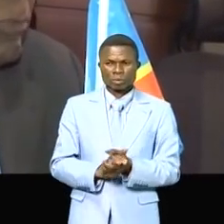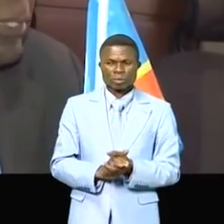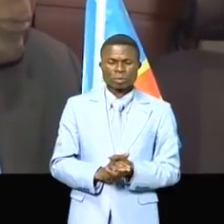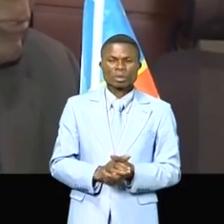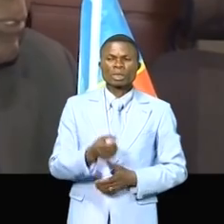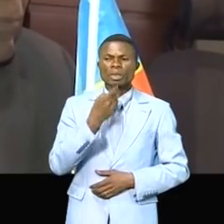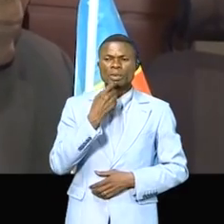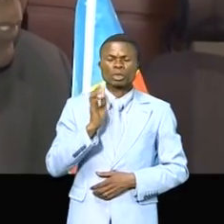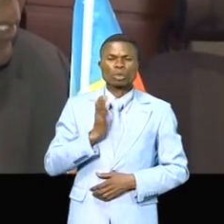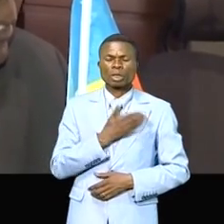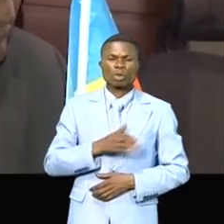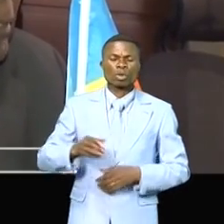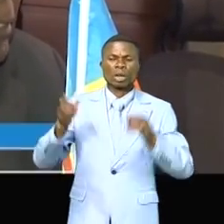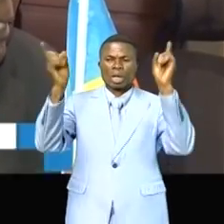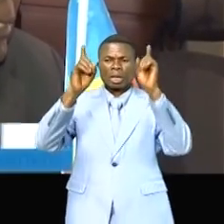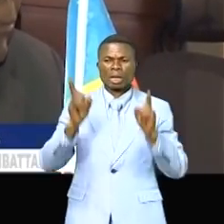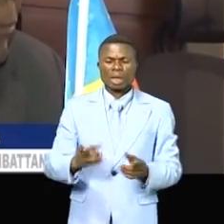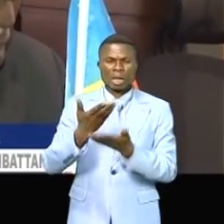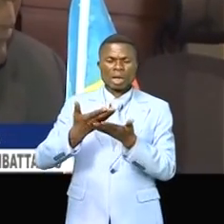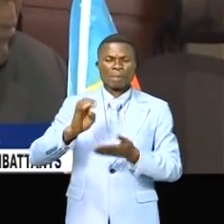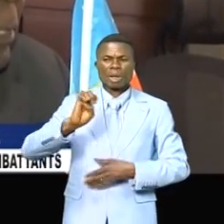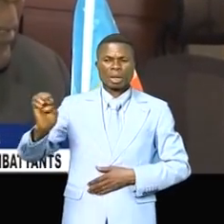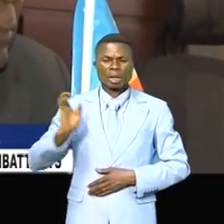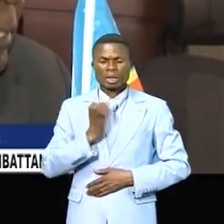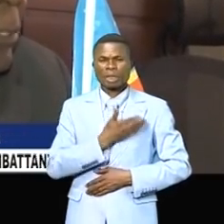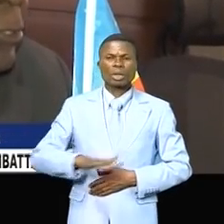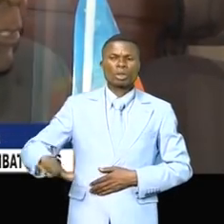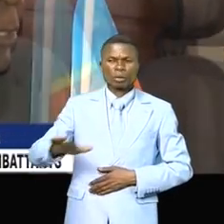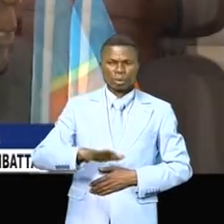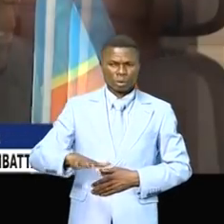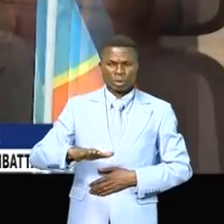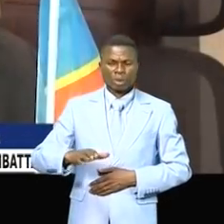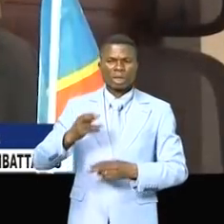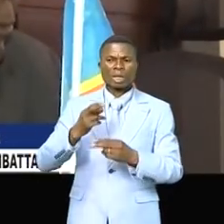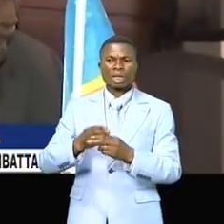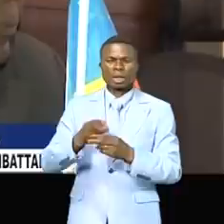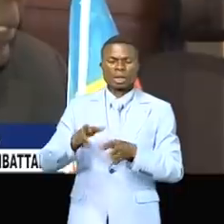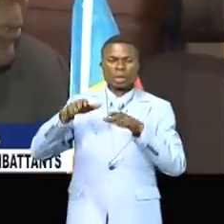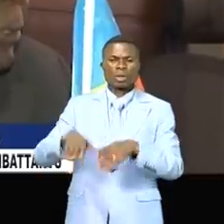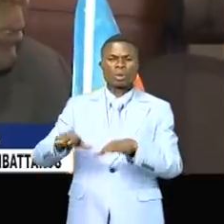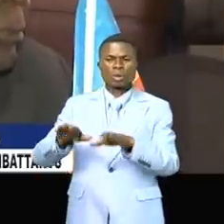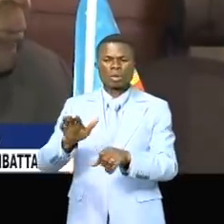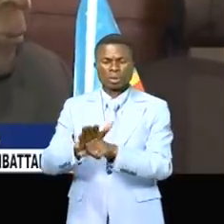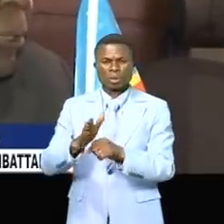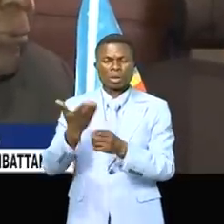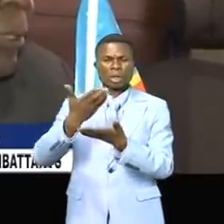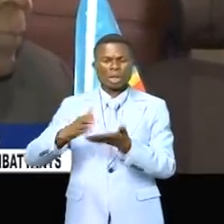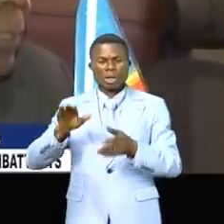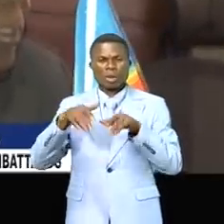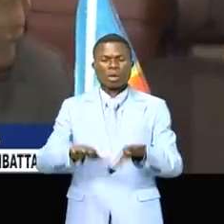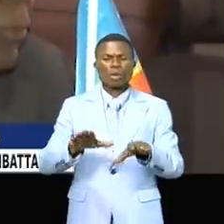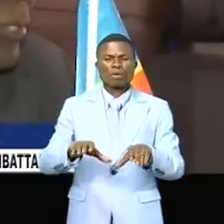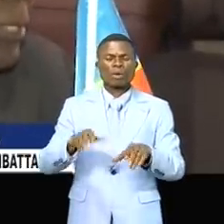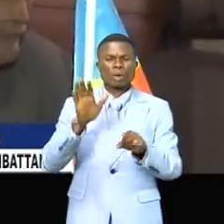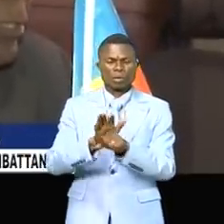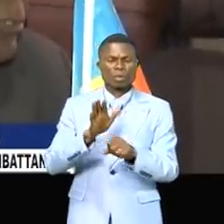notre pays, que la partie est de la République héberge les lacs et une bonne partie de notre fleuve